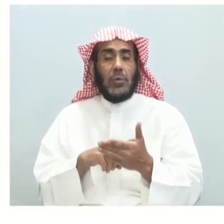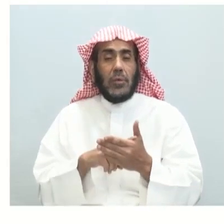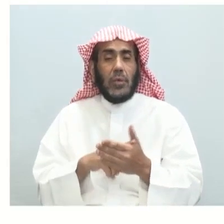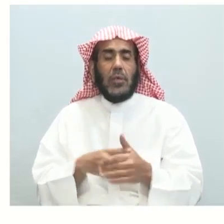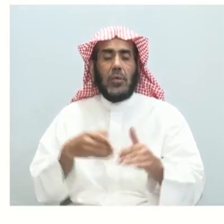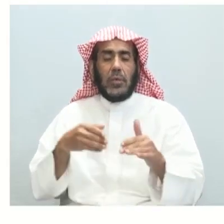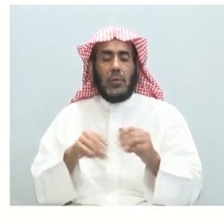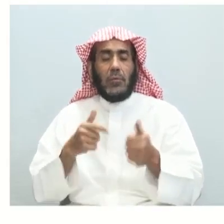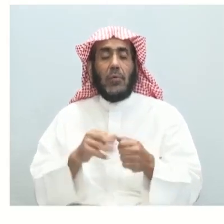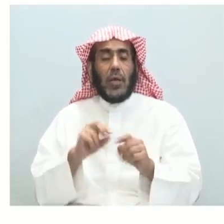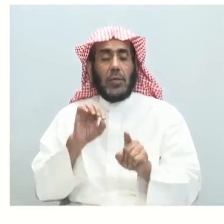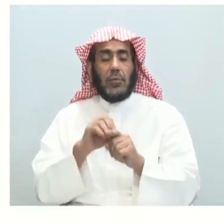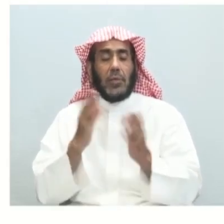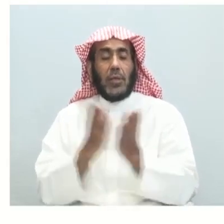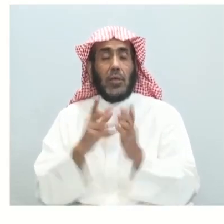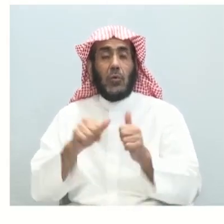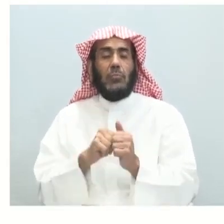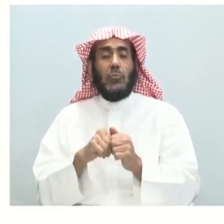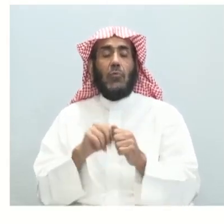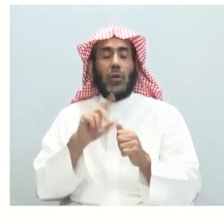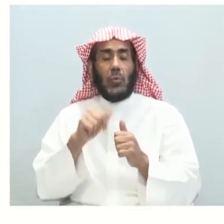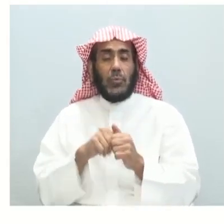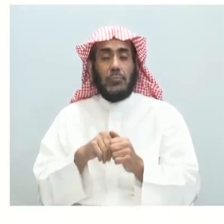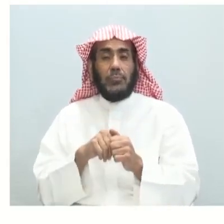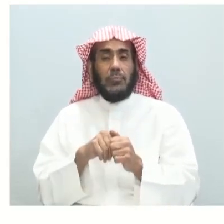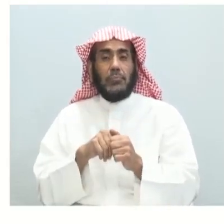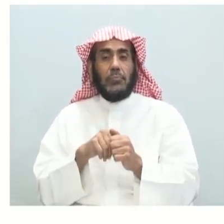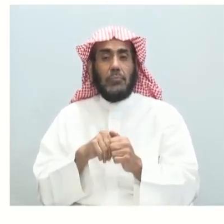نبدا في اهداف درسي اليوم فنقول